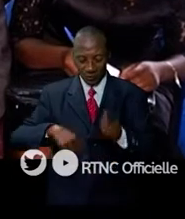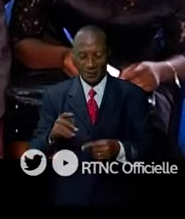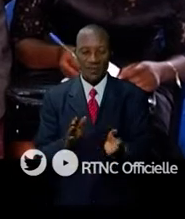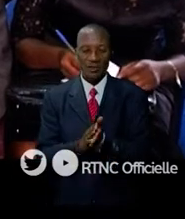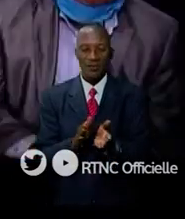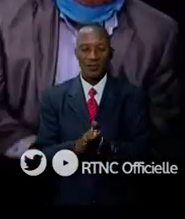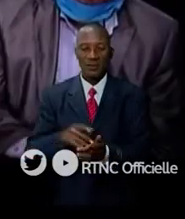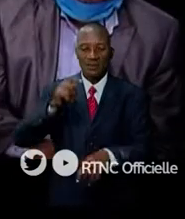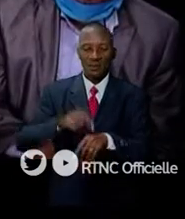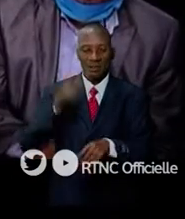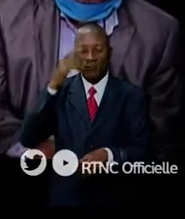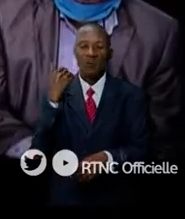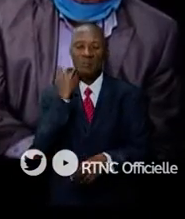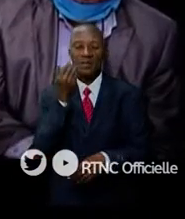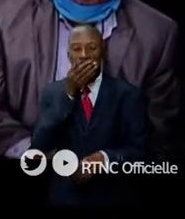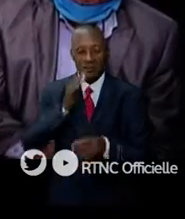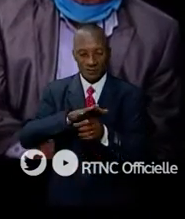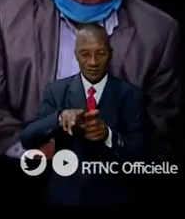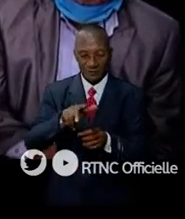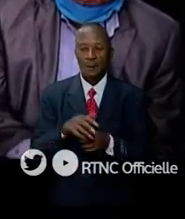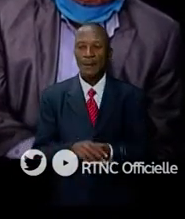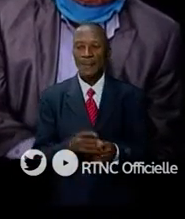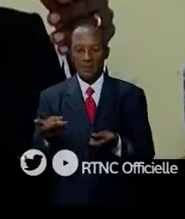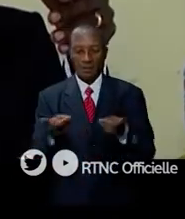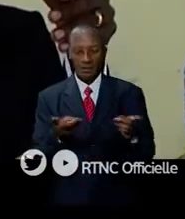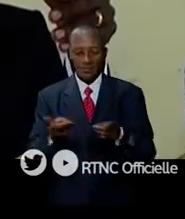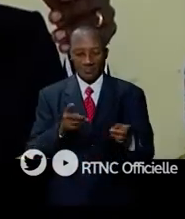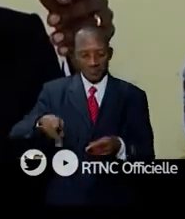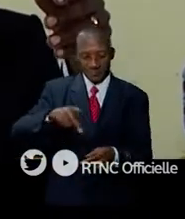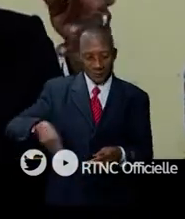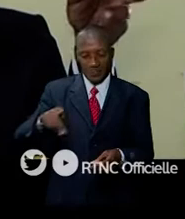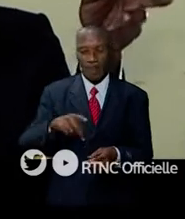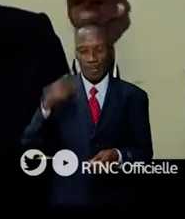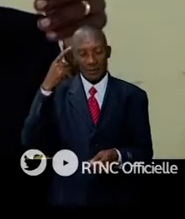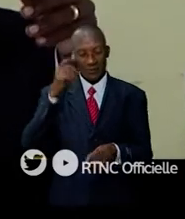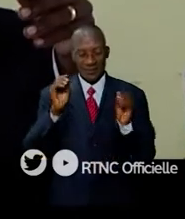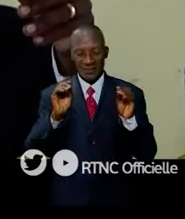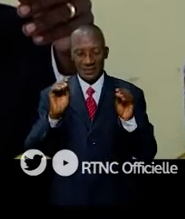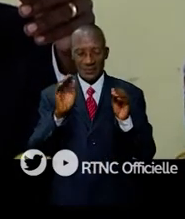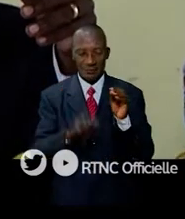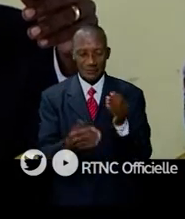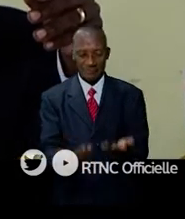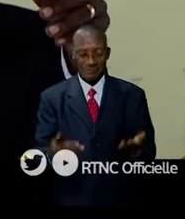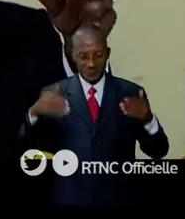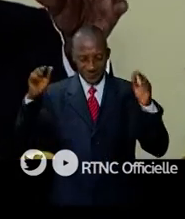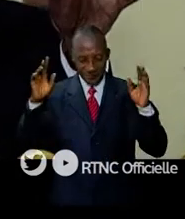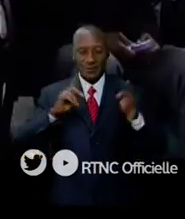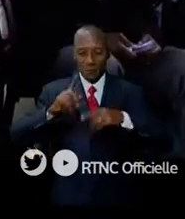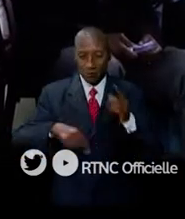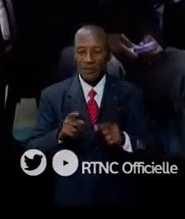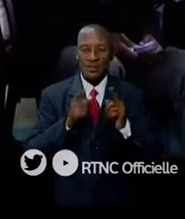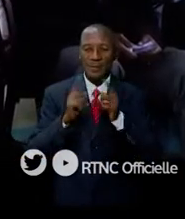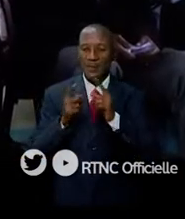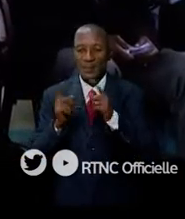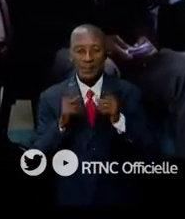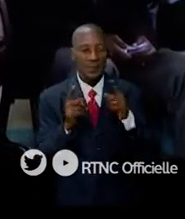pandémie du coronavirus. Introduit par le directeur provincial de l'EPST, Kinshasa-Tshangou, Robert Kongi, Charles Mbuta Mutu,